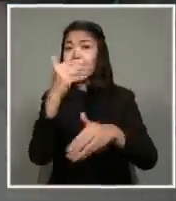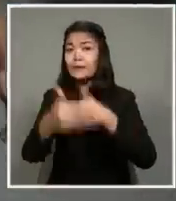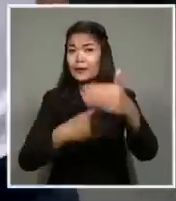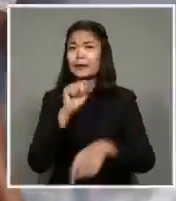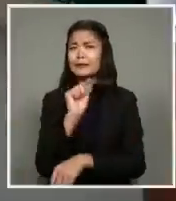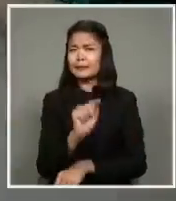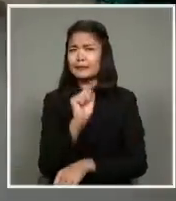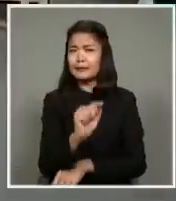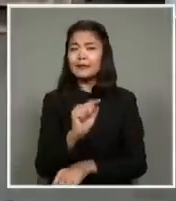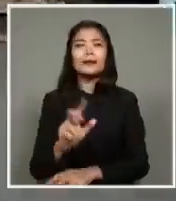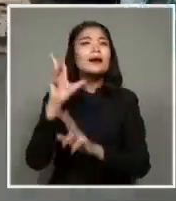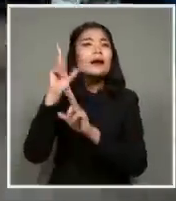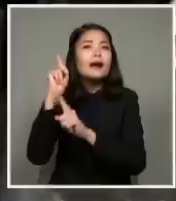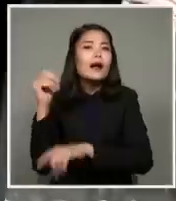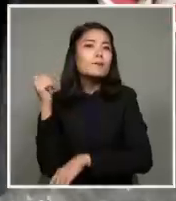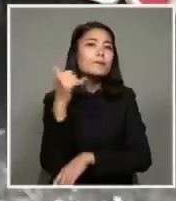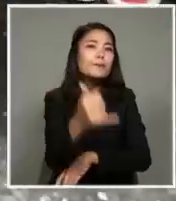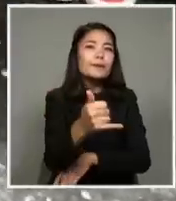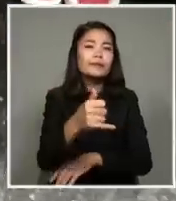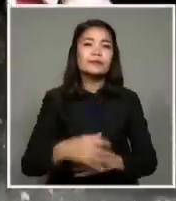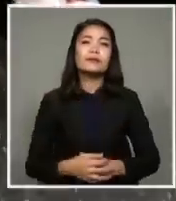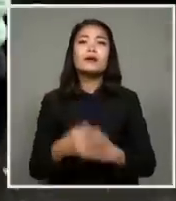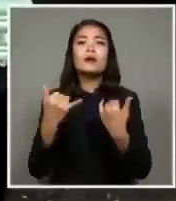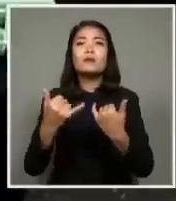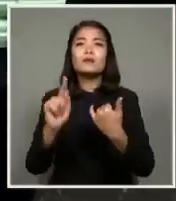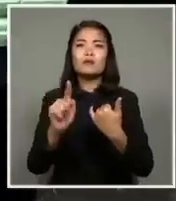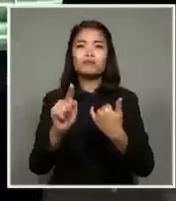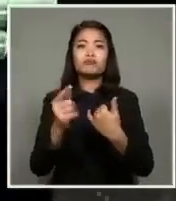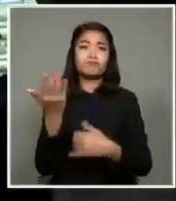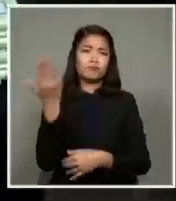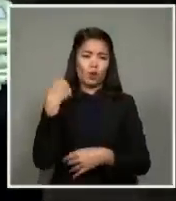ถมแห่งนี้ผู้สื่อข่าวของเราลงพื้นที่ไปนะคะวันนี้บรรยากาศแตก